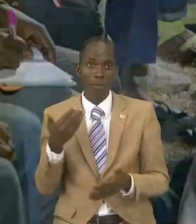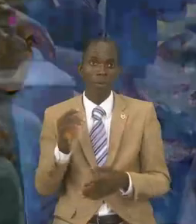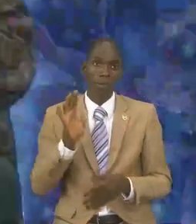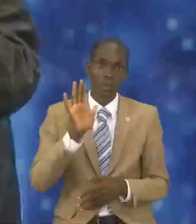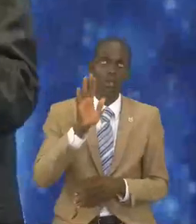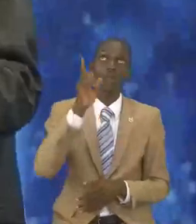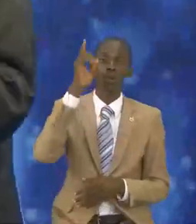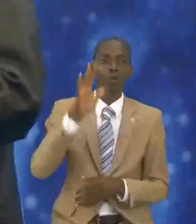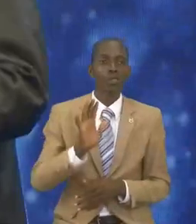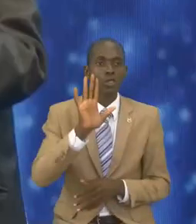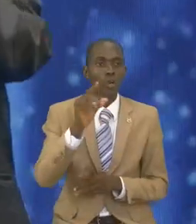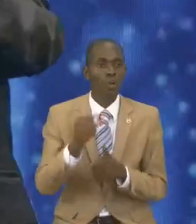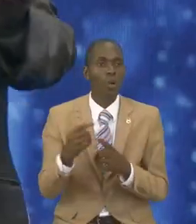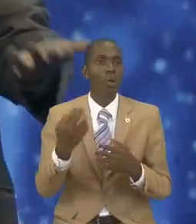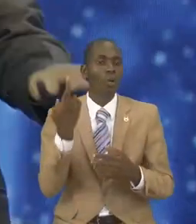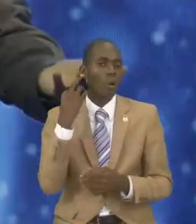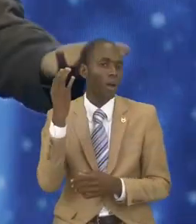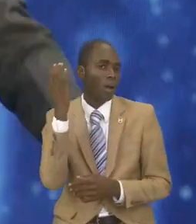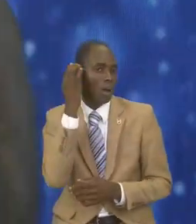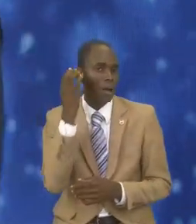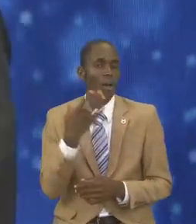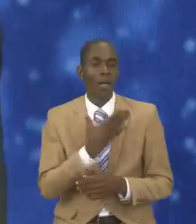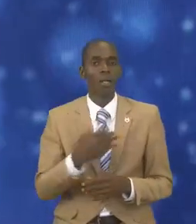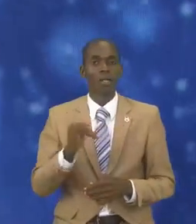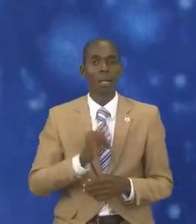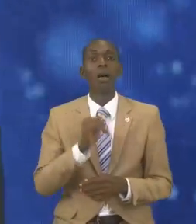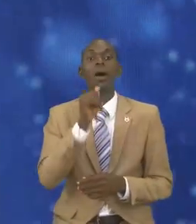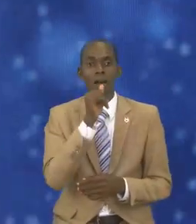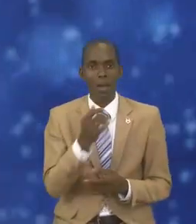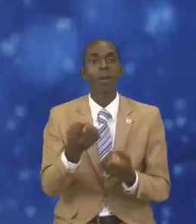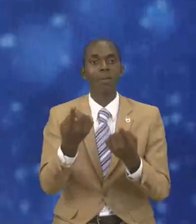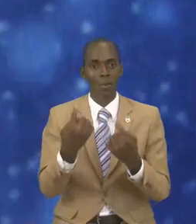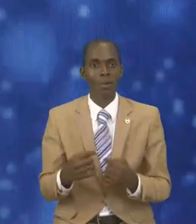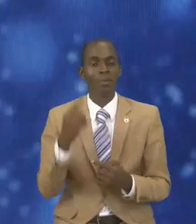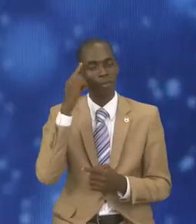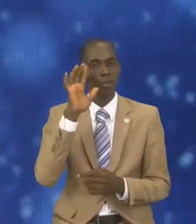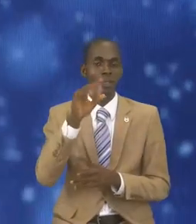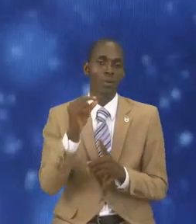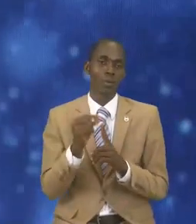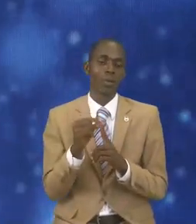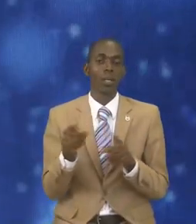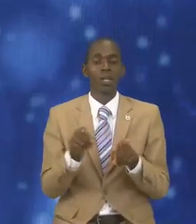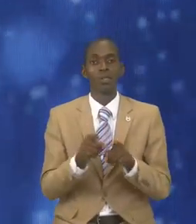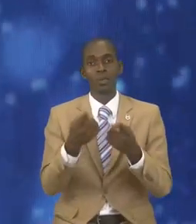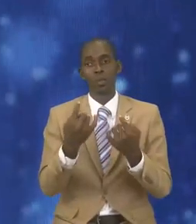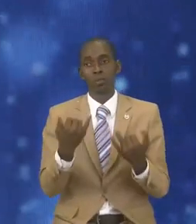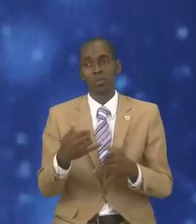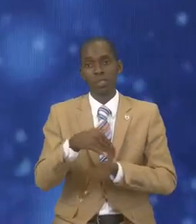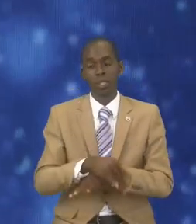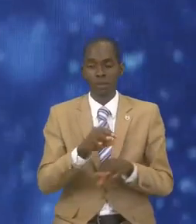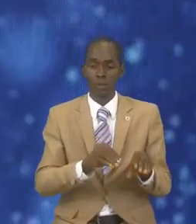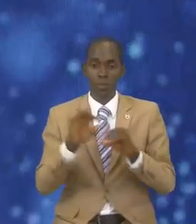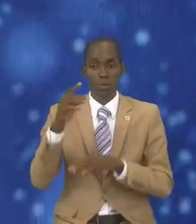devant ton Dieu, tes paroles ont été entendues et c'est à cause de tes paroles que je viens. Comme tu pries ce soir, comme tu